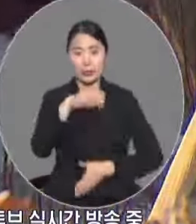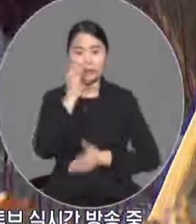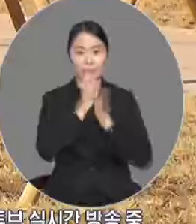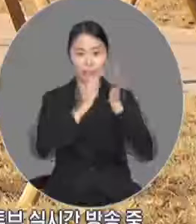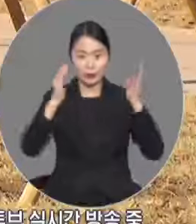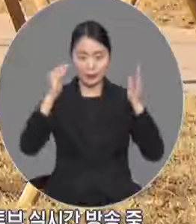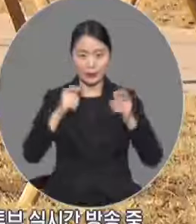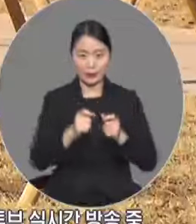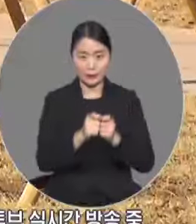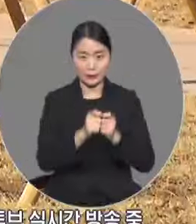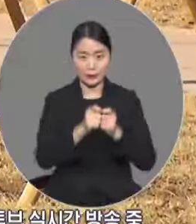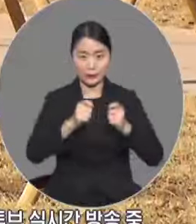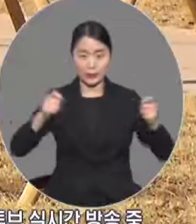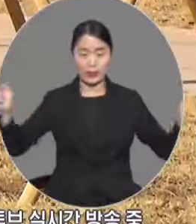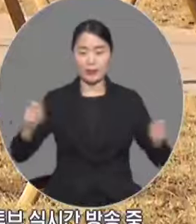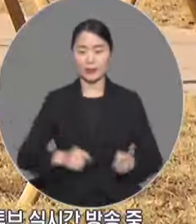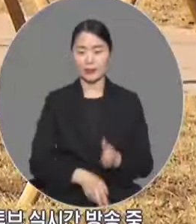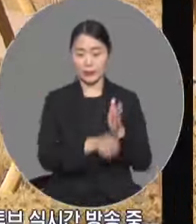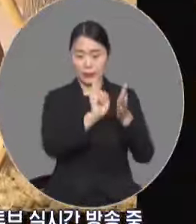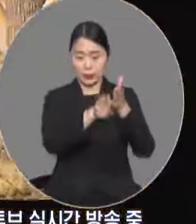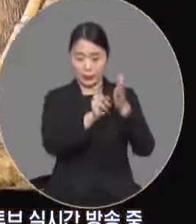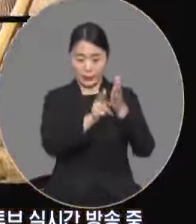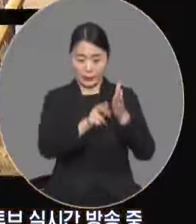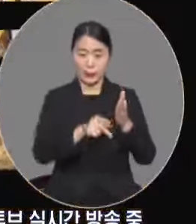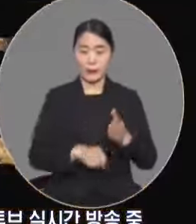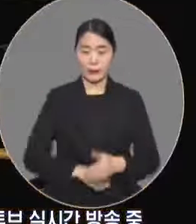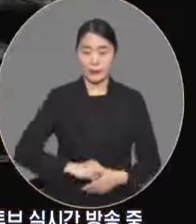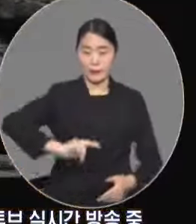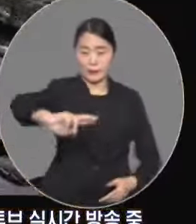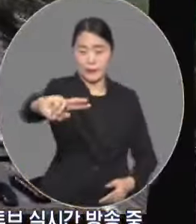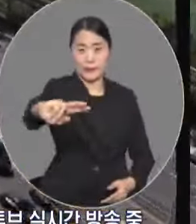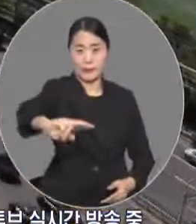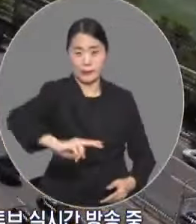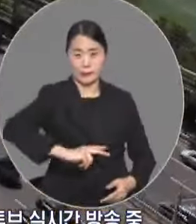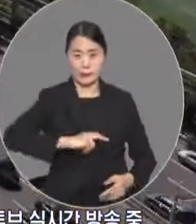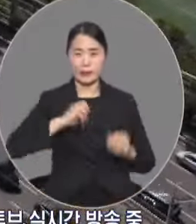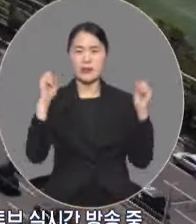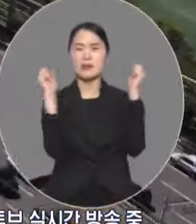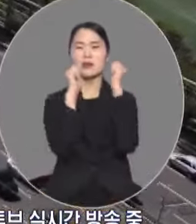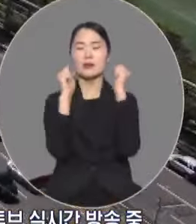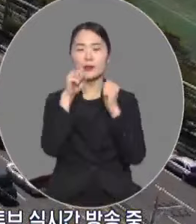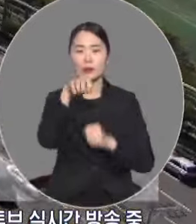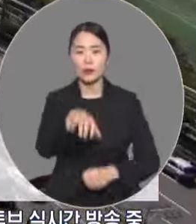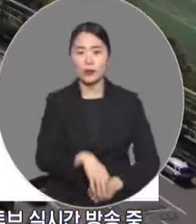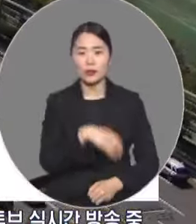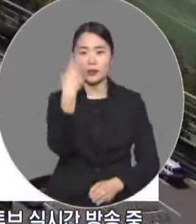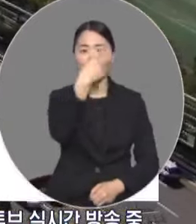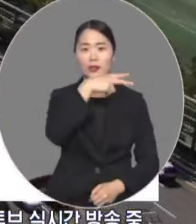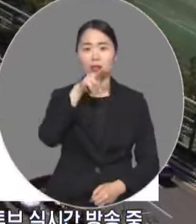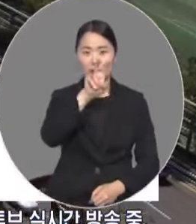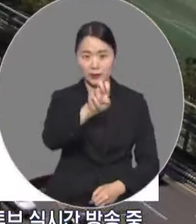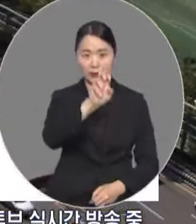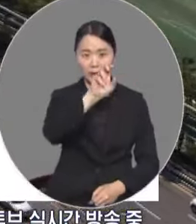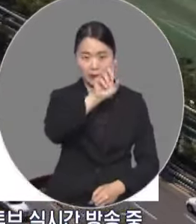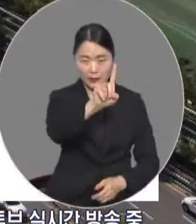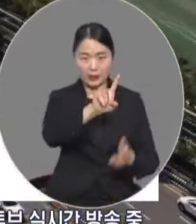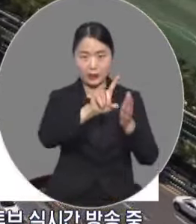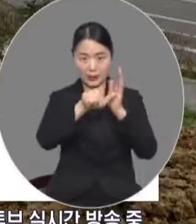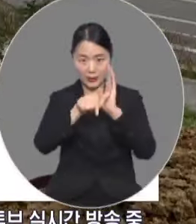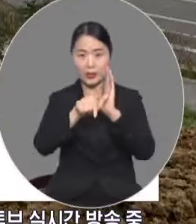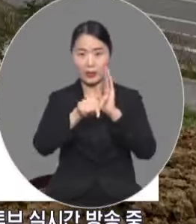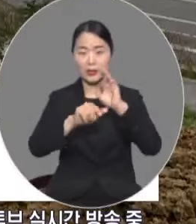수십 년간 기차가 오가던 차가운 철길이었습니다. 지난 2021년 12월 동해남부선이 퇴장한